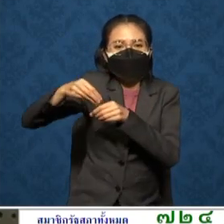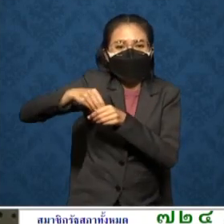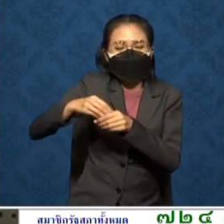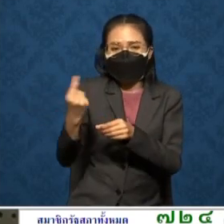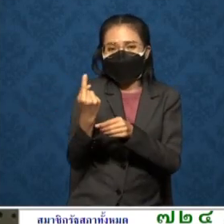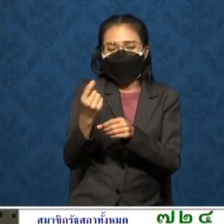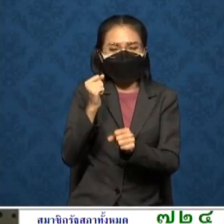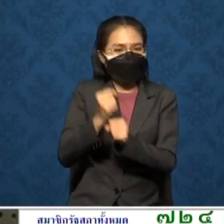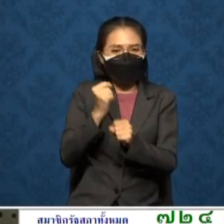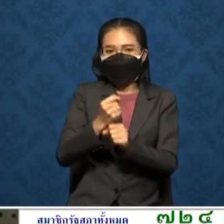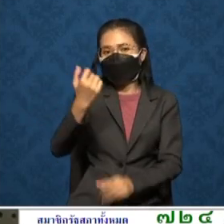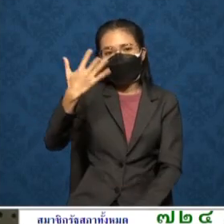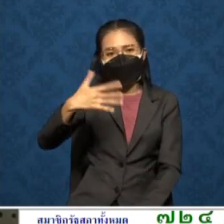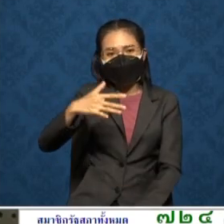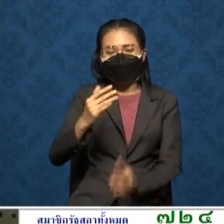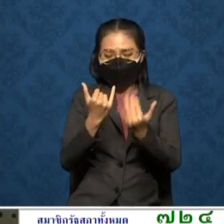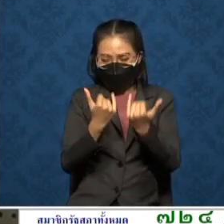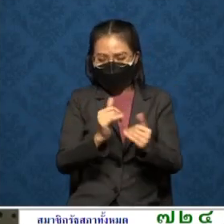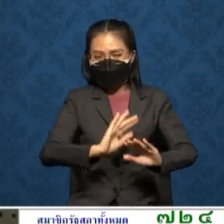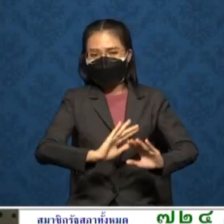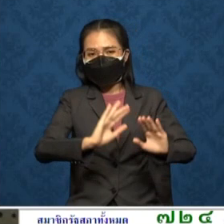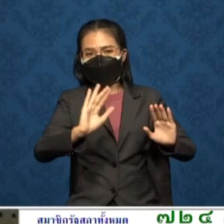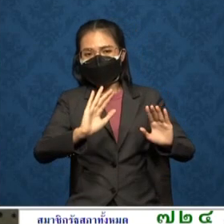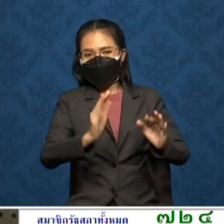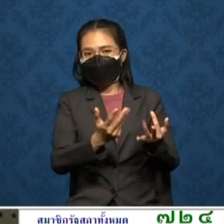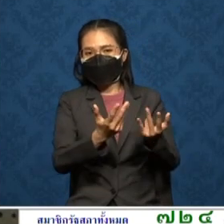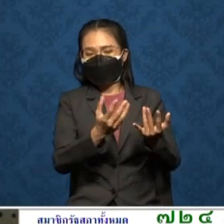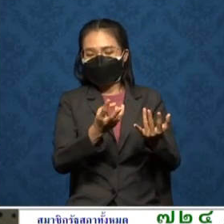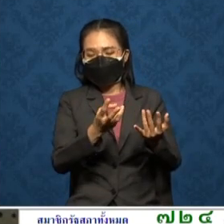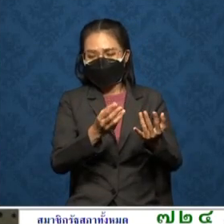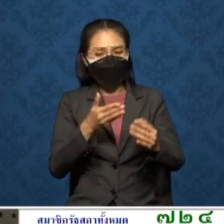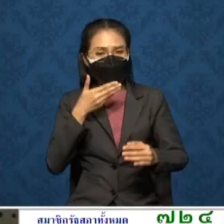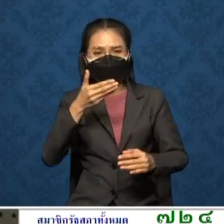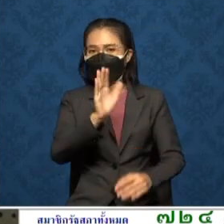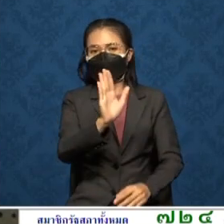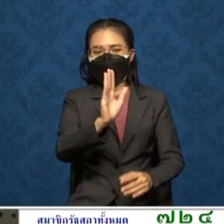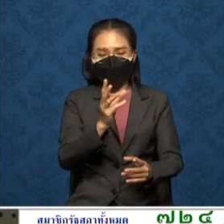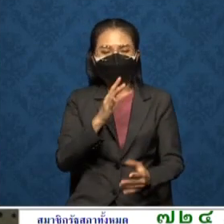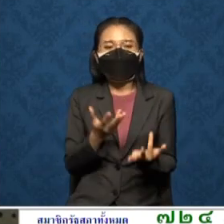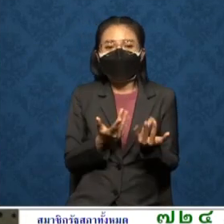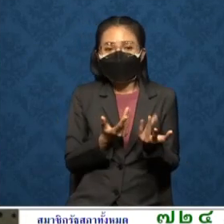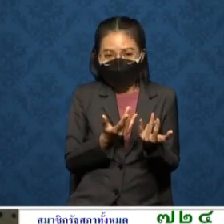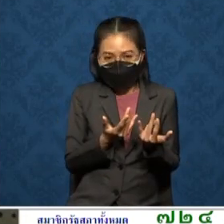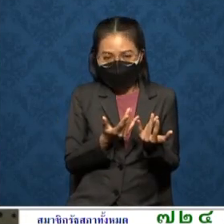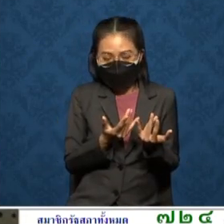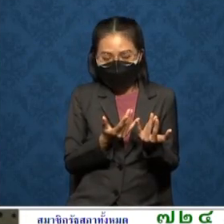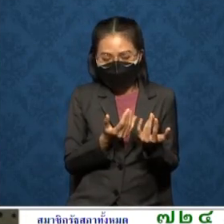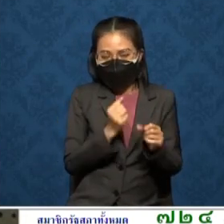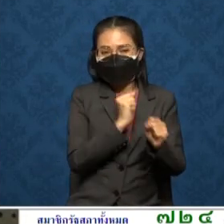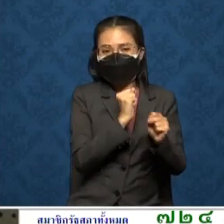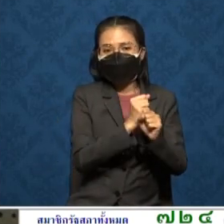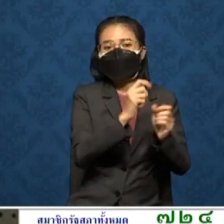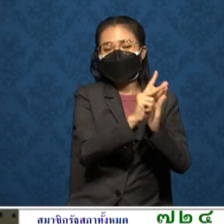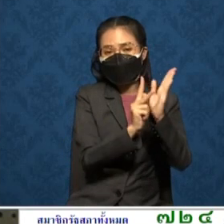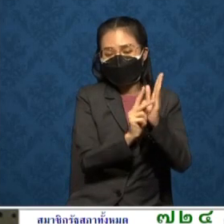ในชั้นนี้จึงได้ยกเว้นไว้ก่อนแต่ไม่ใช่ยกเว้นถาวรตลอดไปเป็นการรอที่จะออกพระราชกฤษฎีกา